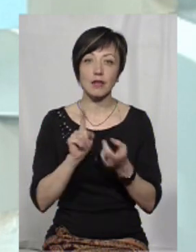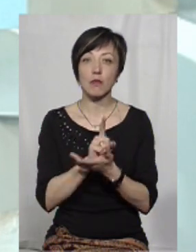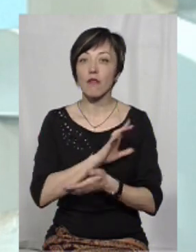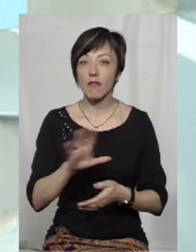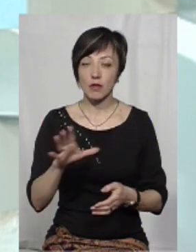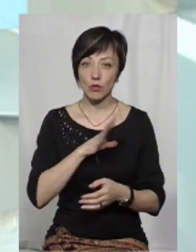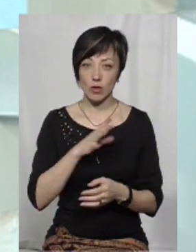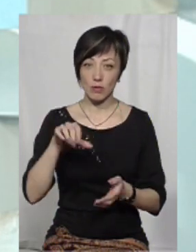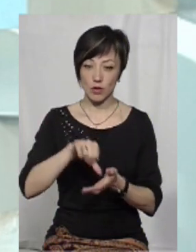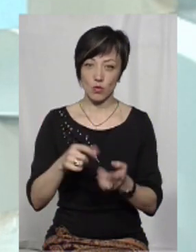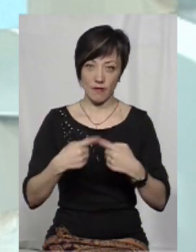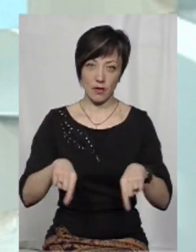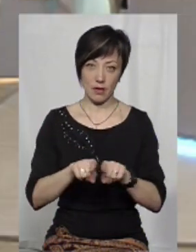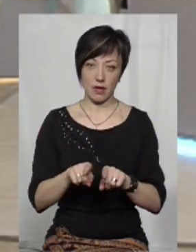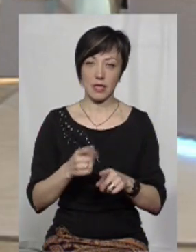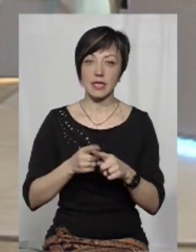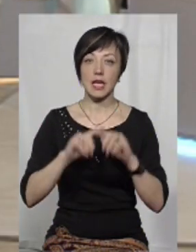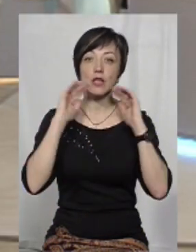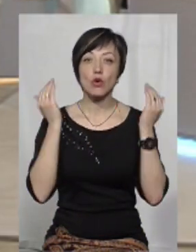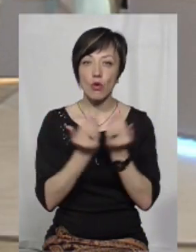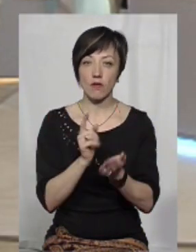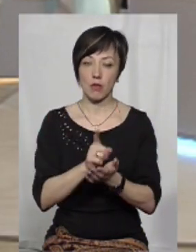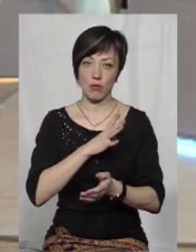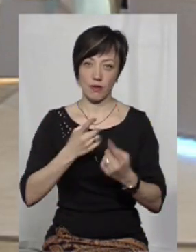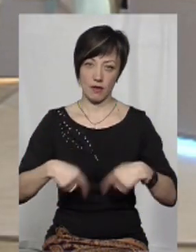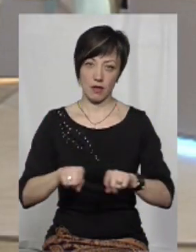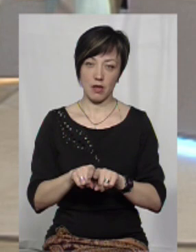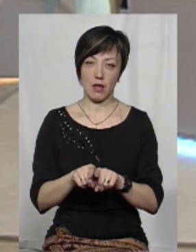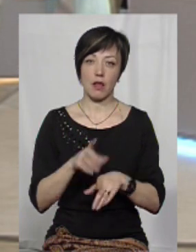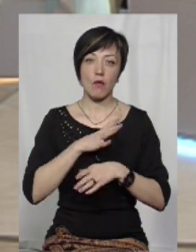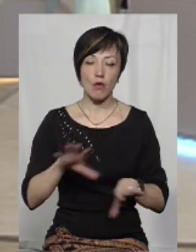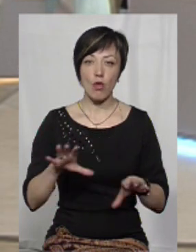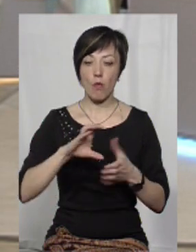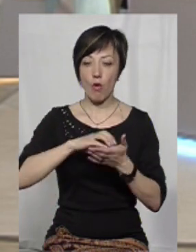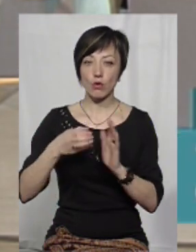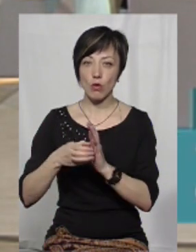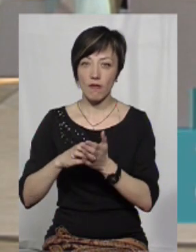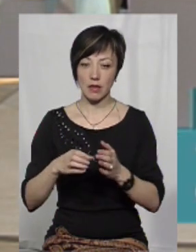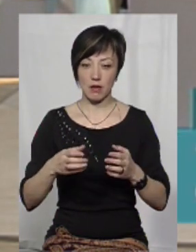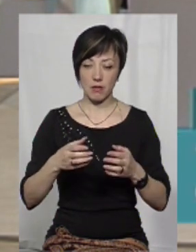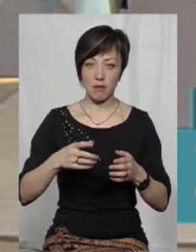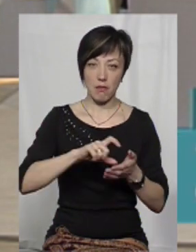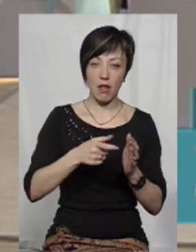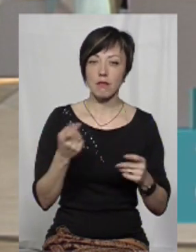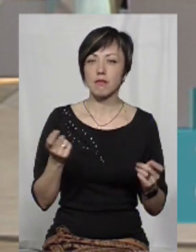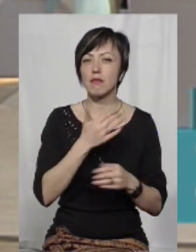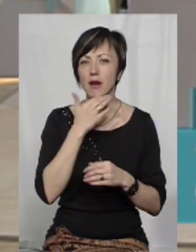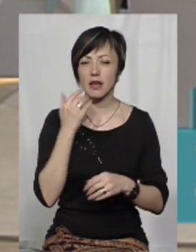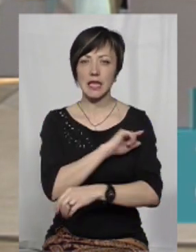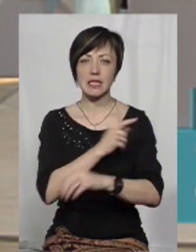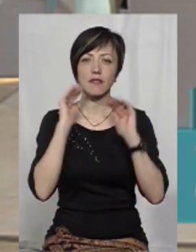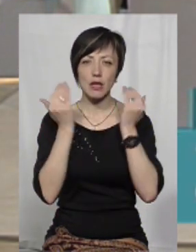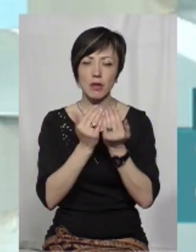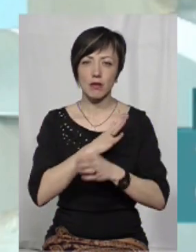не повинна бути присутня в відділенні. Це ізольоване має бути відділення. Не було боксованих палат. Взагалі дуже багато